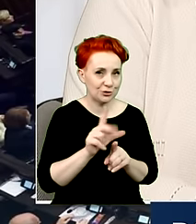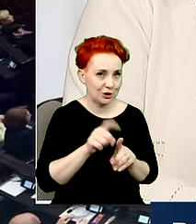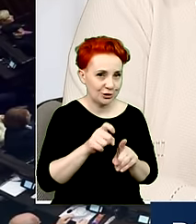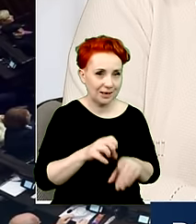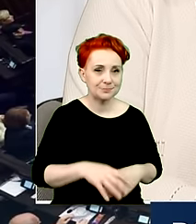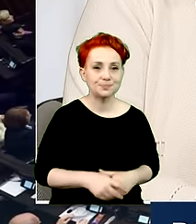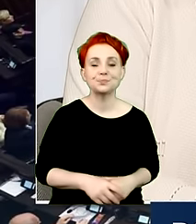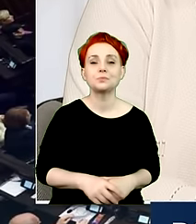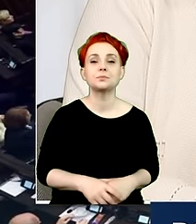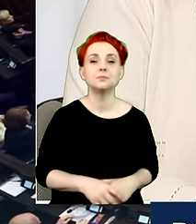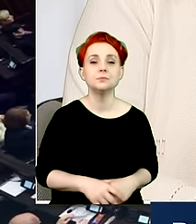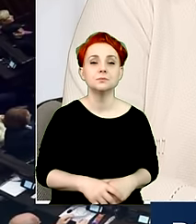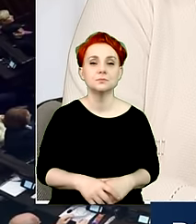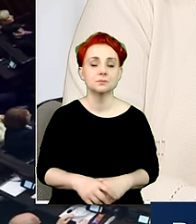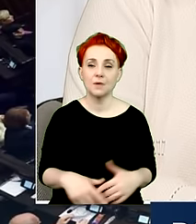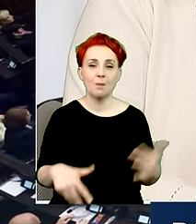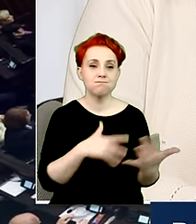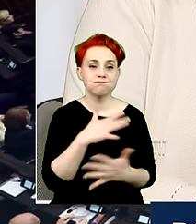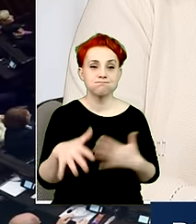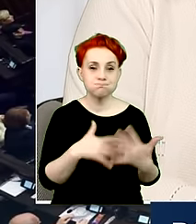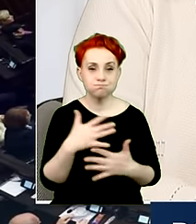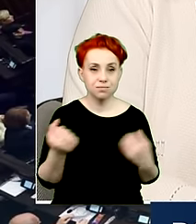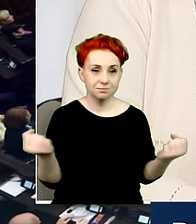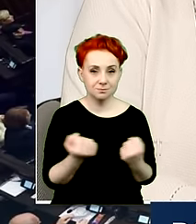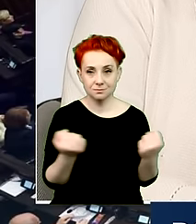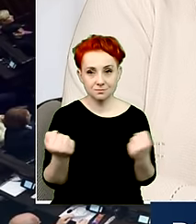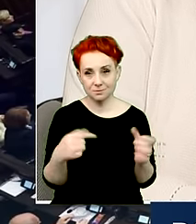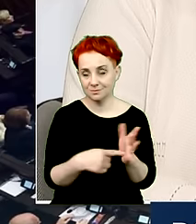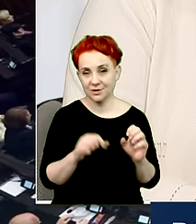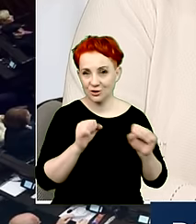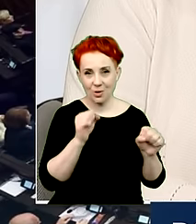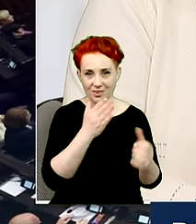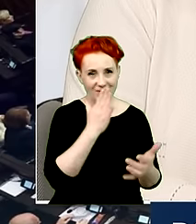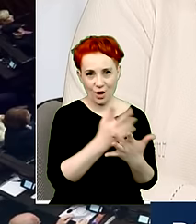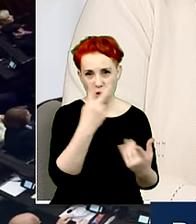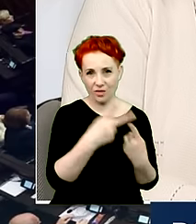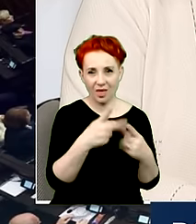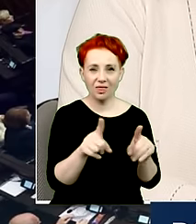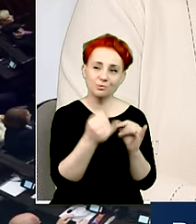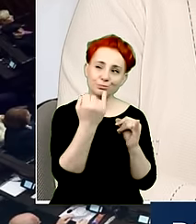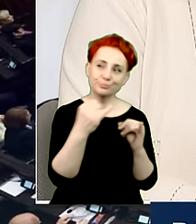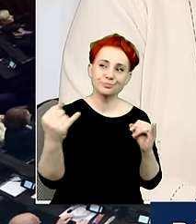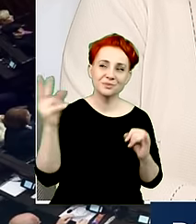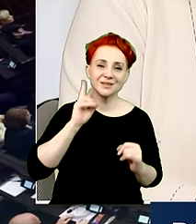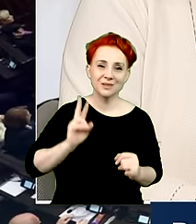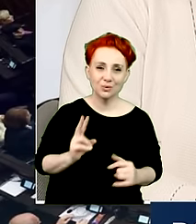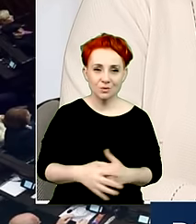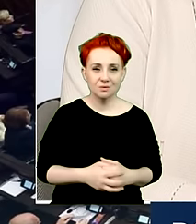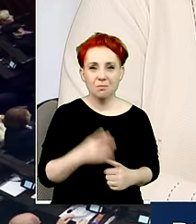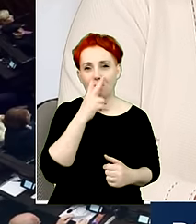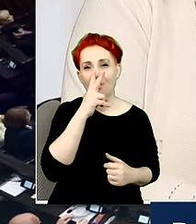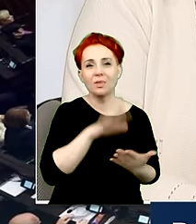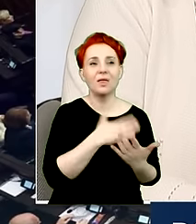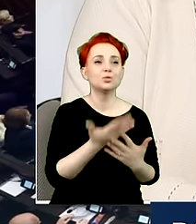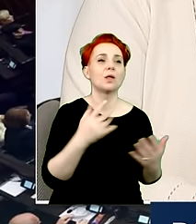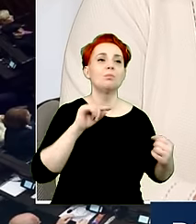zrobiła taki niesamowity bałagan, jeżeli chodzi o funkcjonowanie nie tylko telewizji, tylko wielu różnych instytucji, bo popatrzmy na prokuraturę